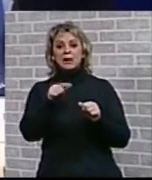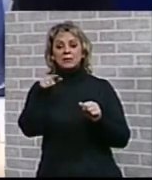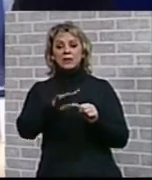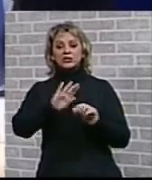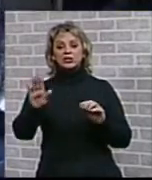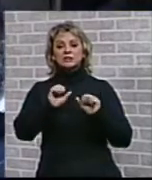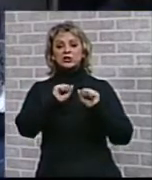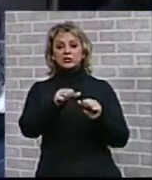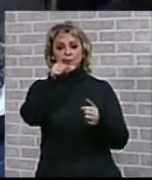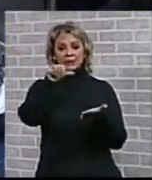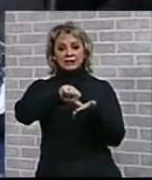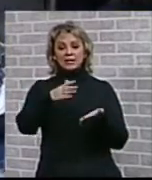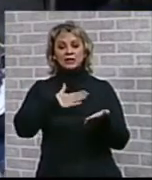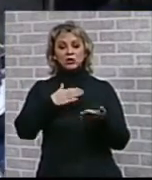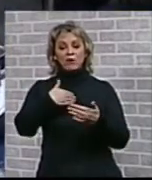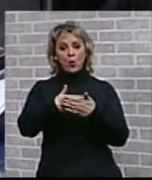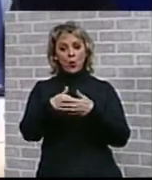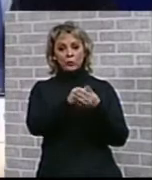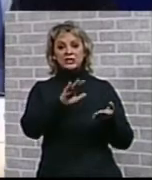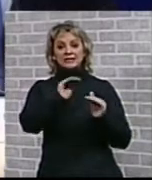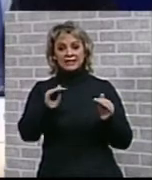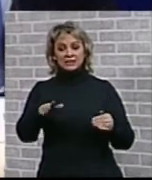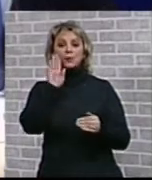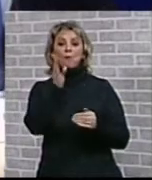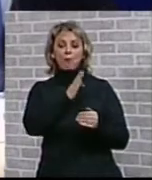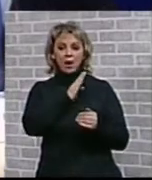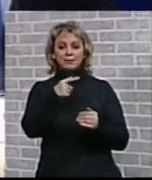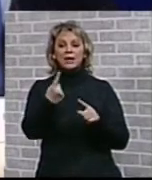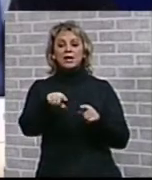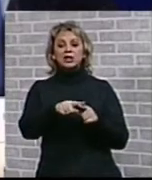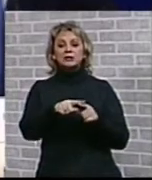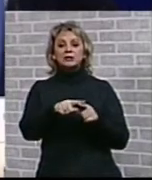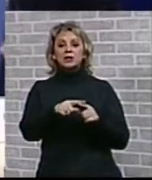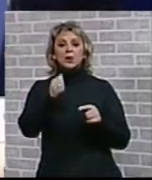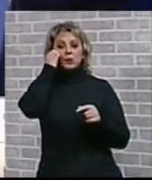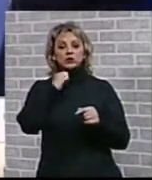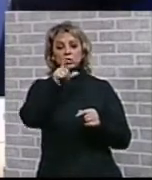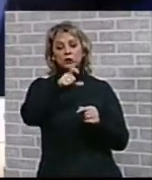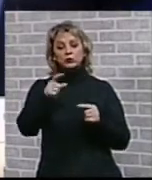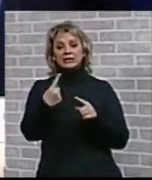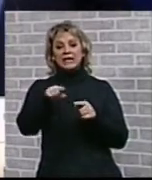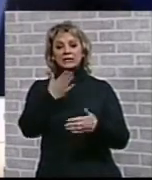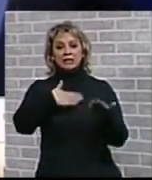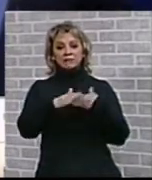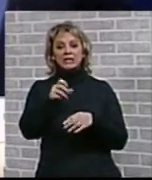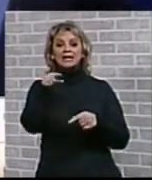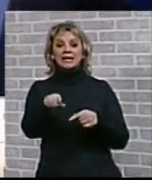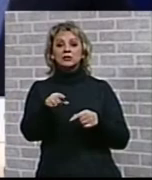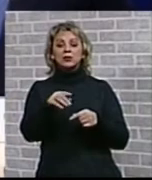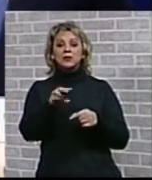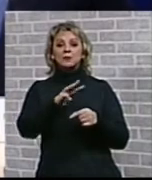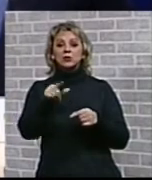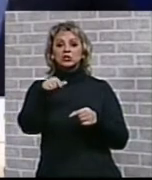самых незащищенных представителей нашего общества. Это дети, это мамы, это пожилые люди, это инвалиды. И это,